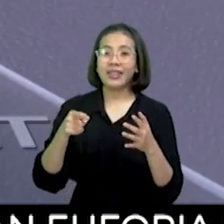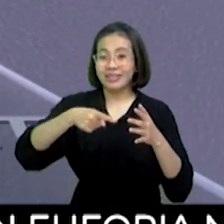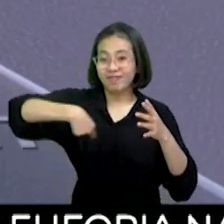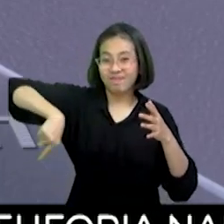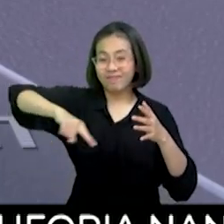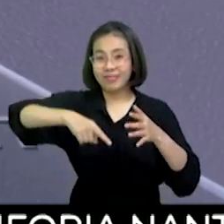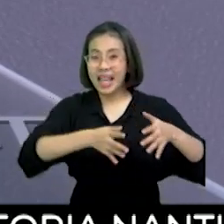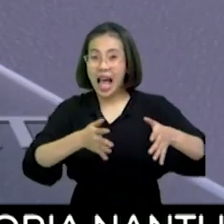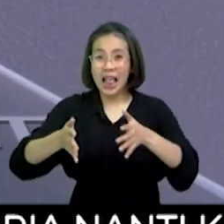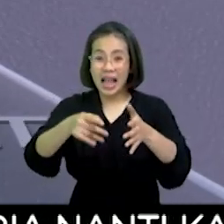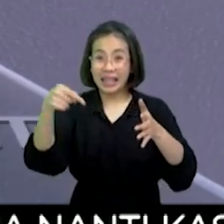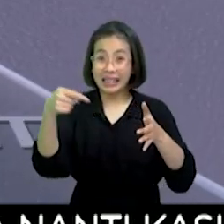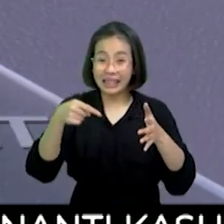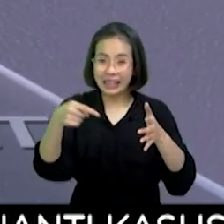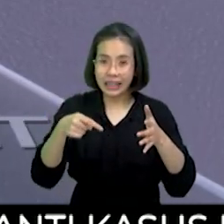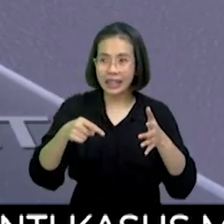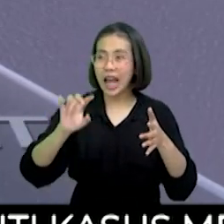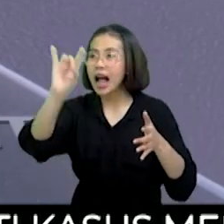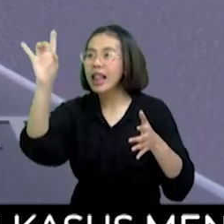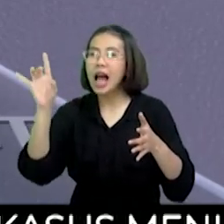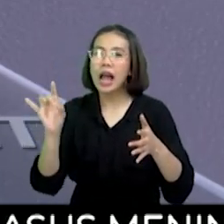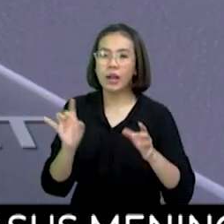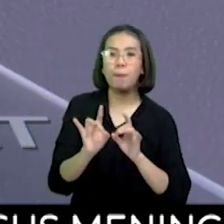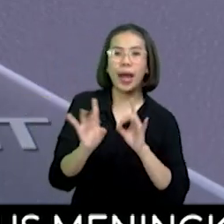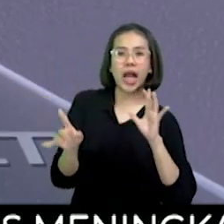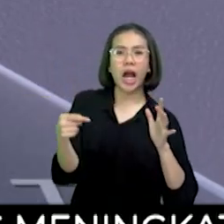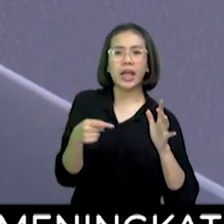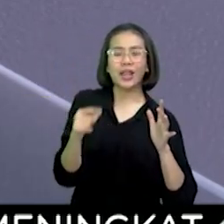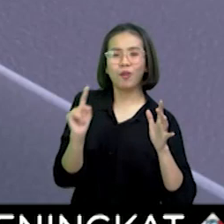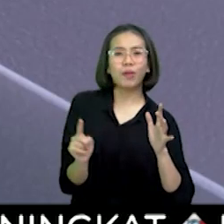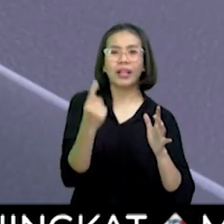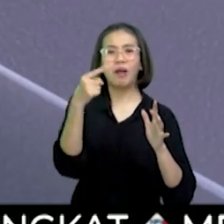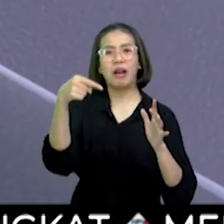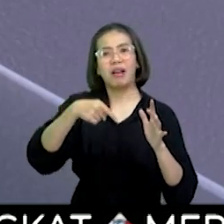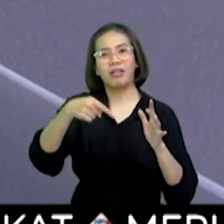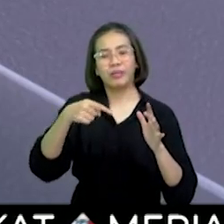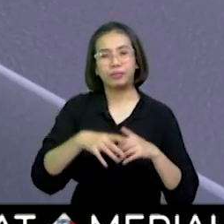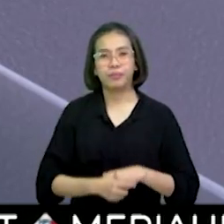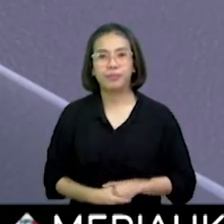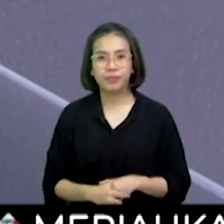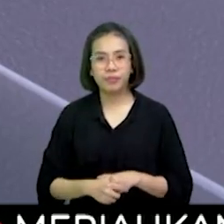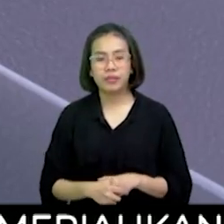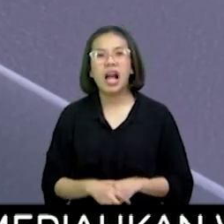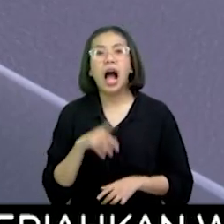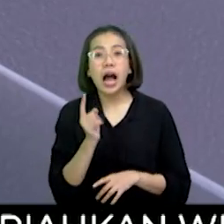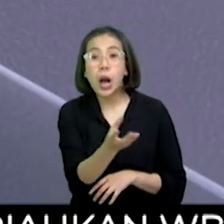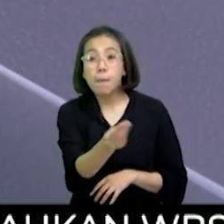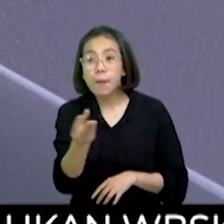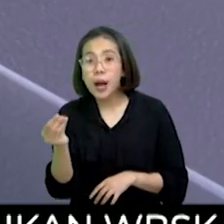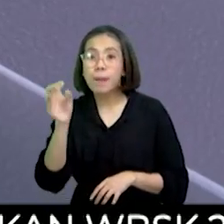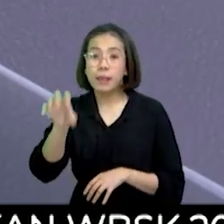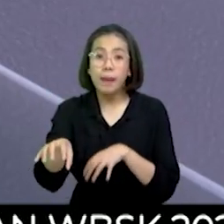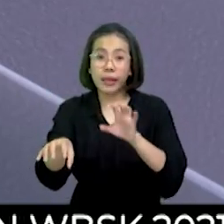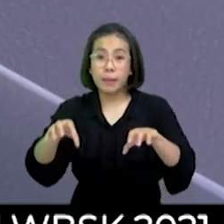tidak semua sirkuit internasional memiliki teknologi lintasan terbaru seperti ini. Hanya ada beberapa sirkuit